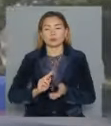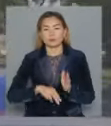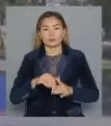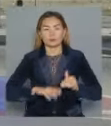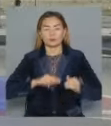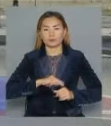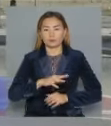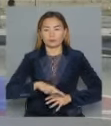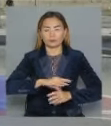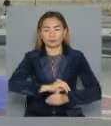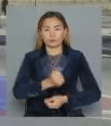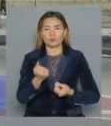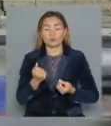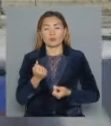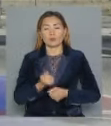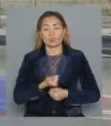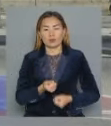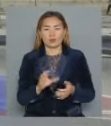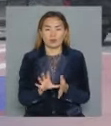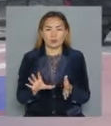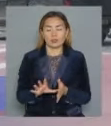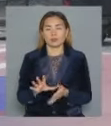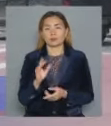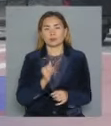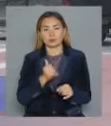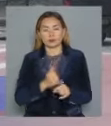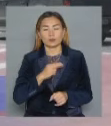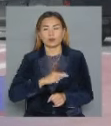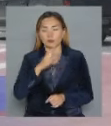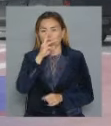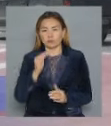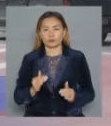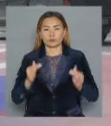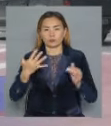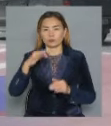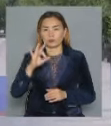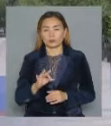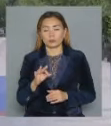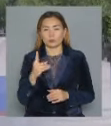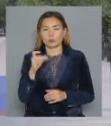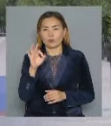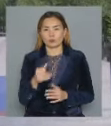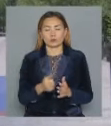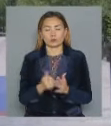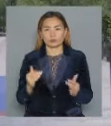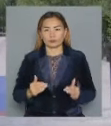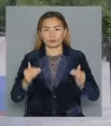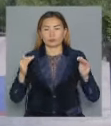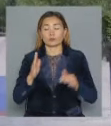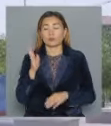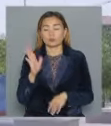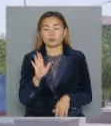сала қызметкерлерінің, яғни сантехник, электрик, дәнекерлеушілердің жалақысын 50%-дан 100%-ға дейін көтеру